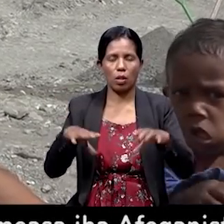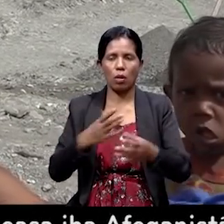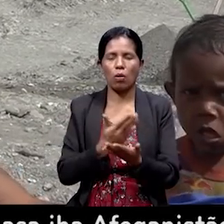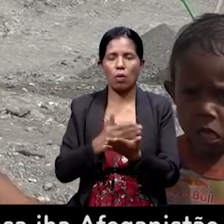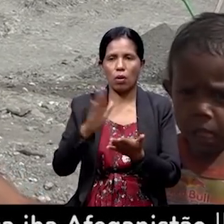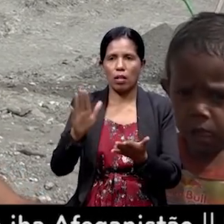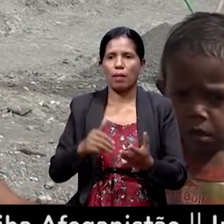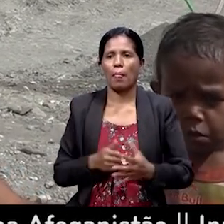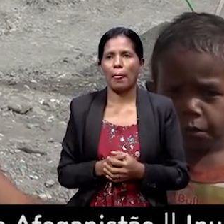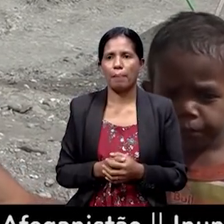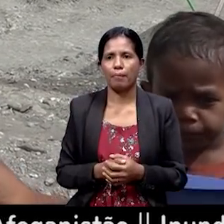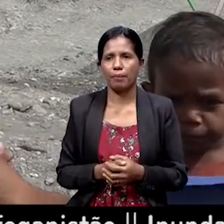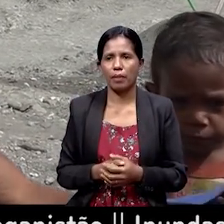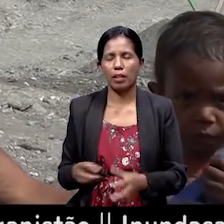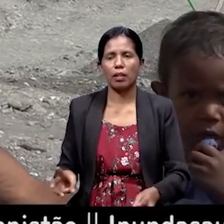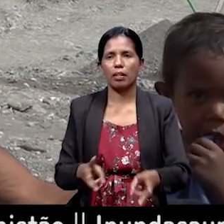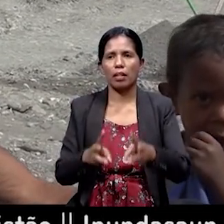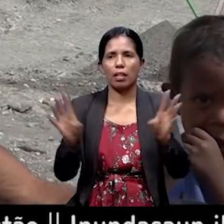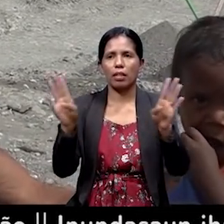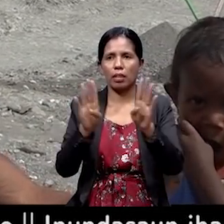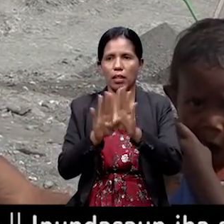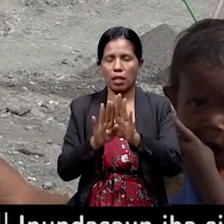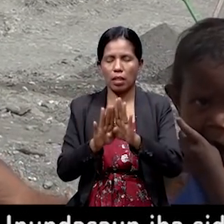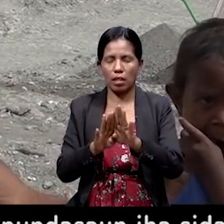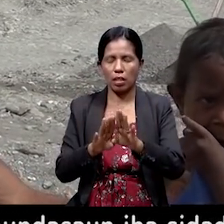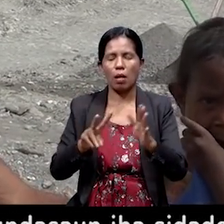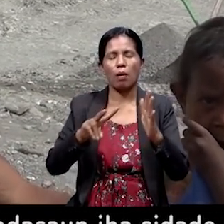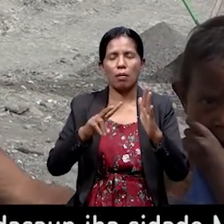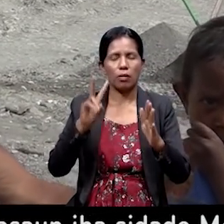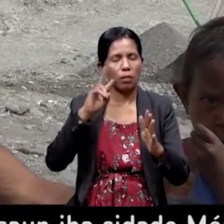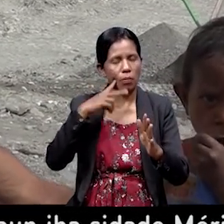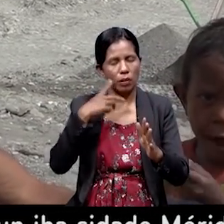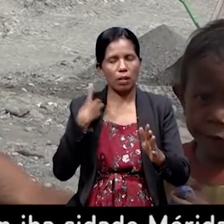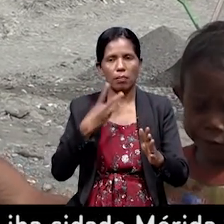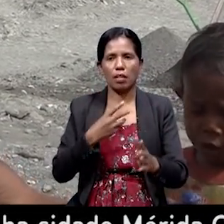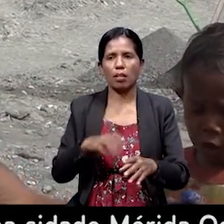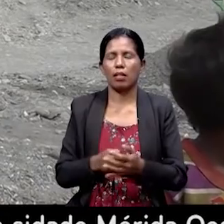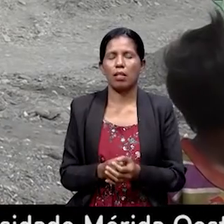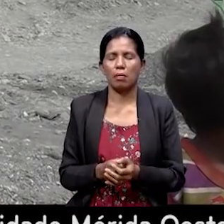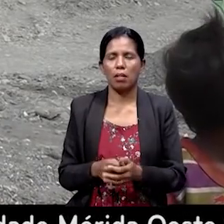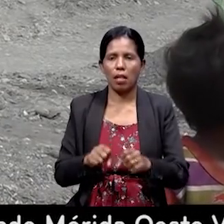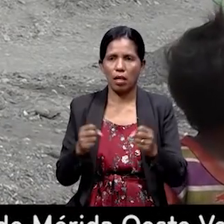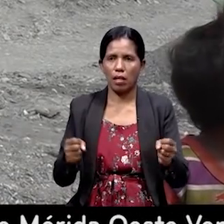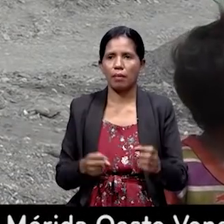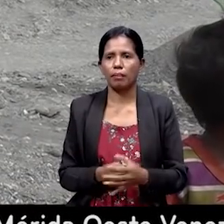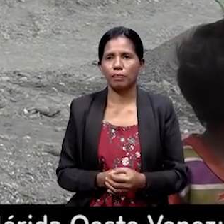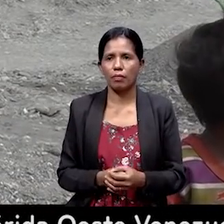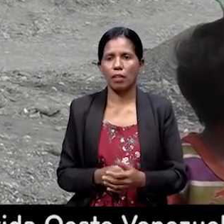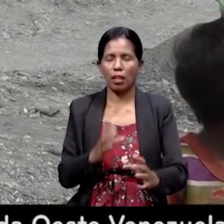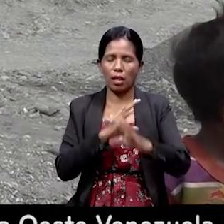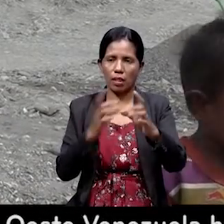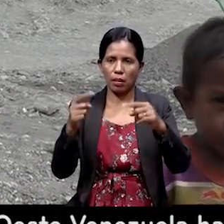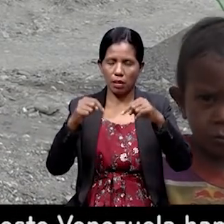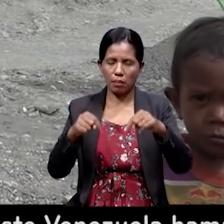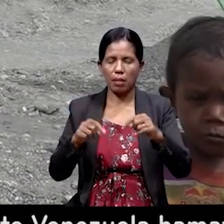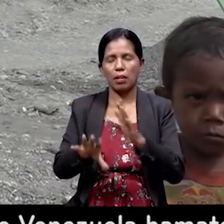temodo atau bafan dalam taka modo ambil istraga deh. Ini mas saya mau juga ketujuan final rahen. Kita mau tulam fin heta nosan lah